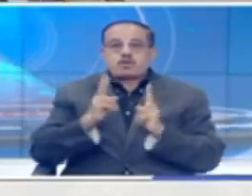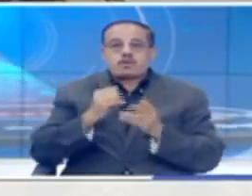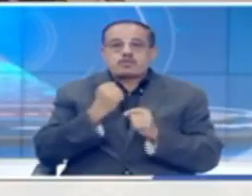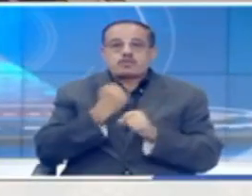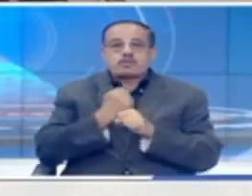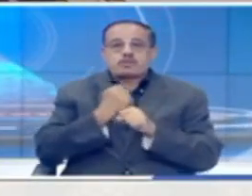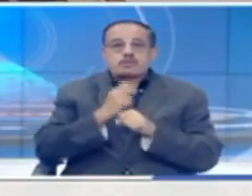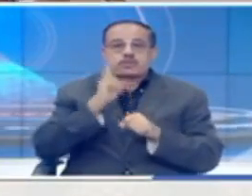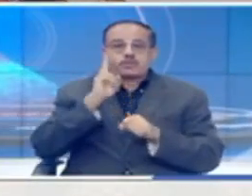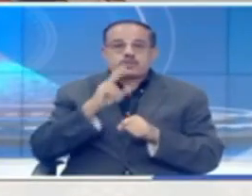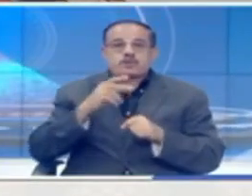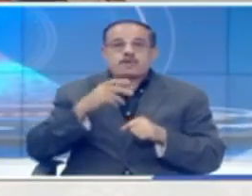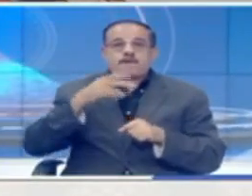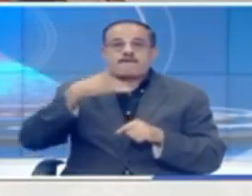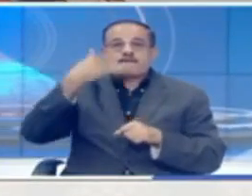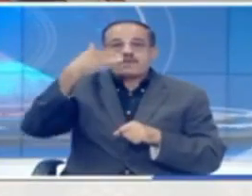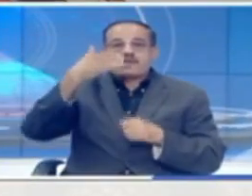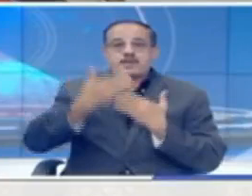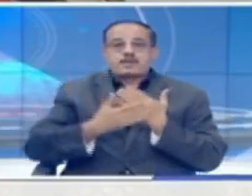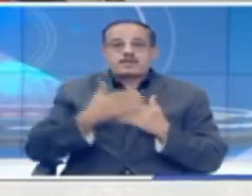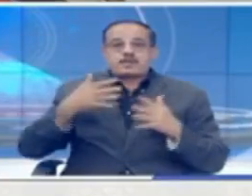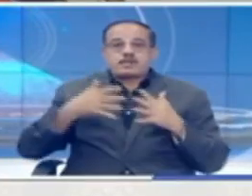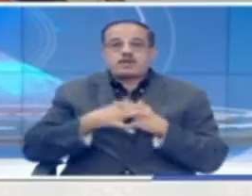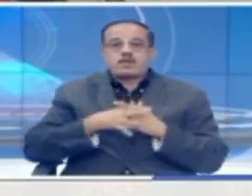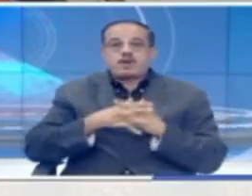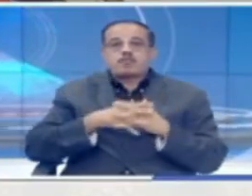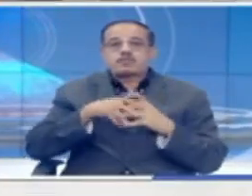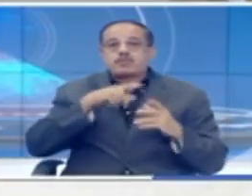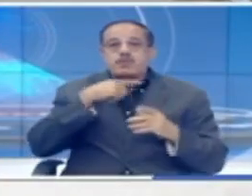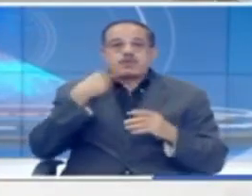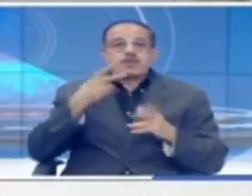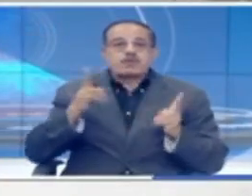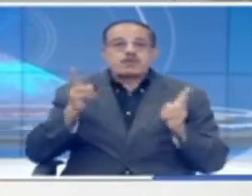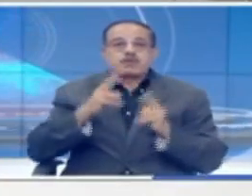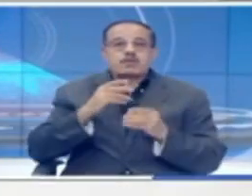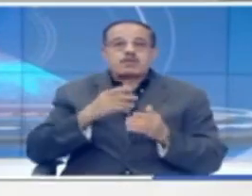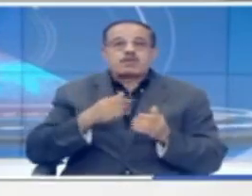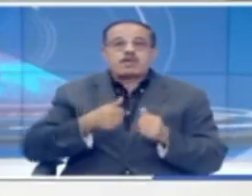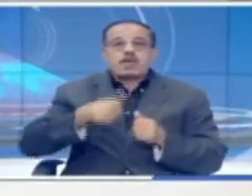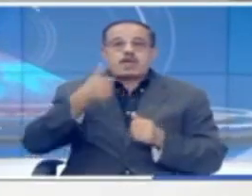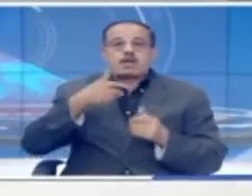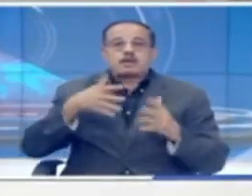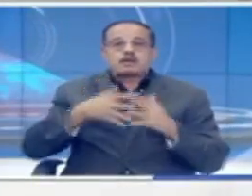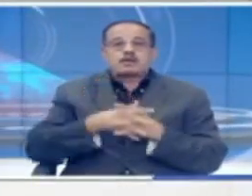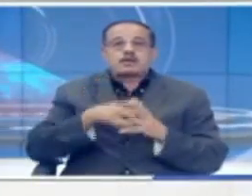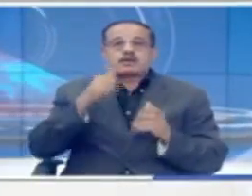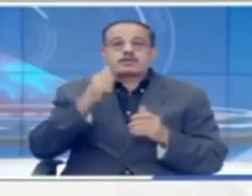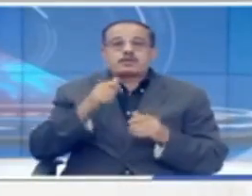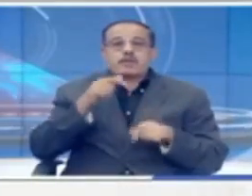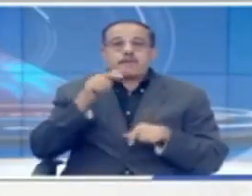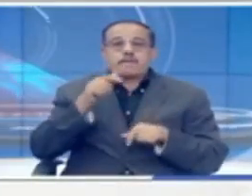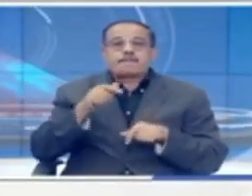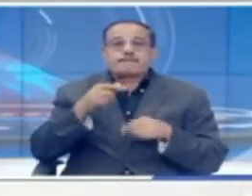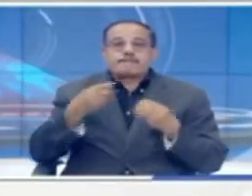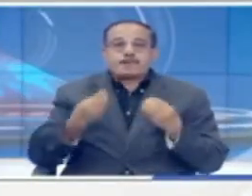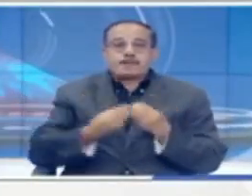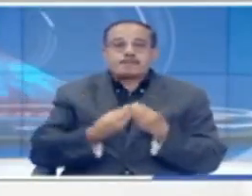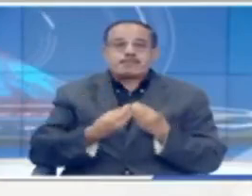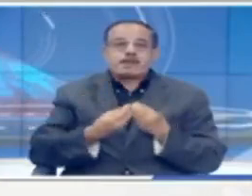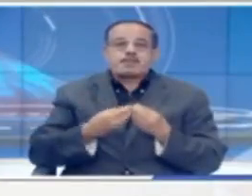المجالات محل الاهتمام المشترك. كما استعرض جهود استكشاف آفاق جديدة للتعاون المشترك،